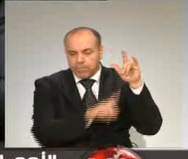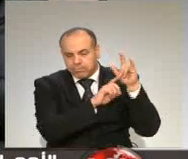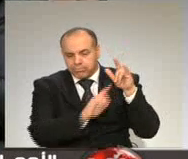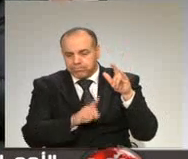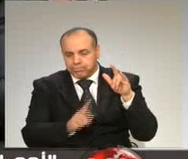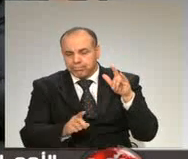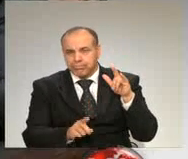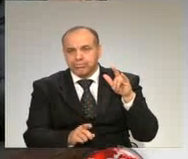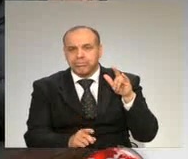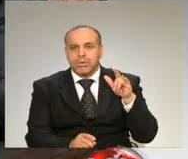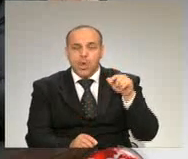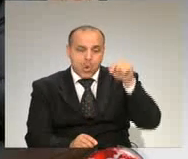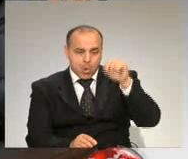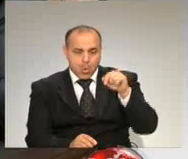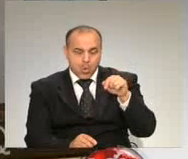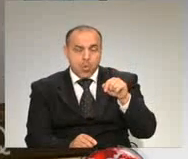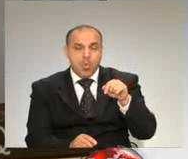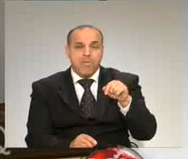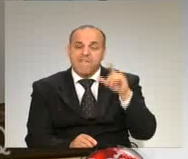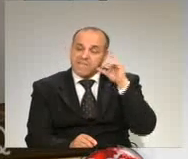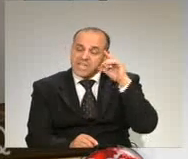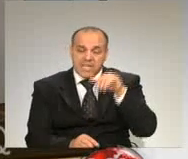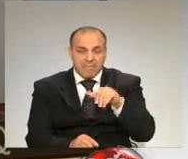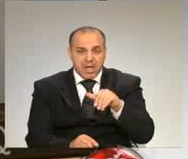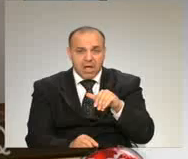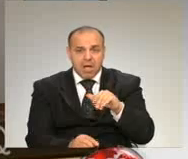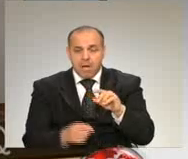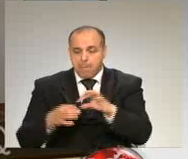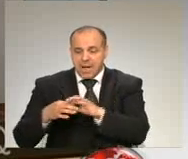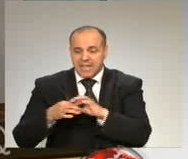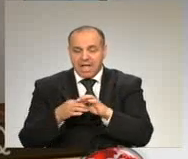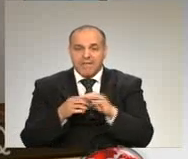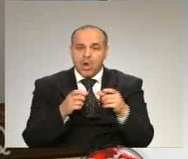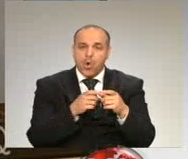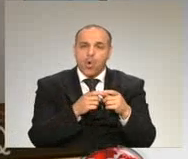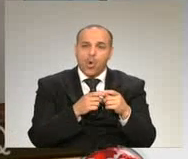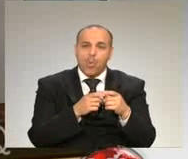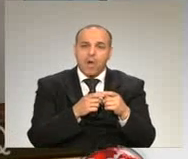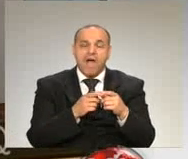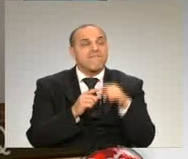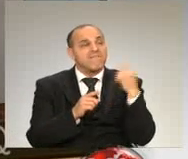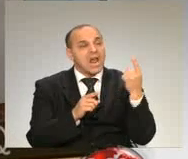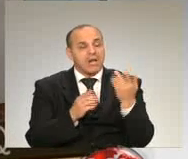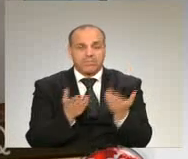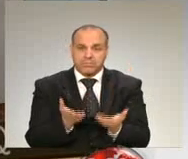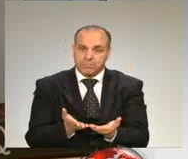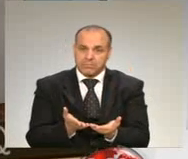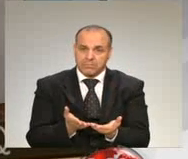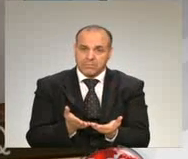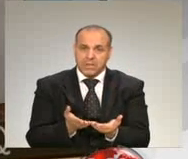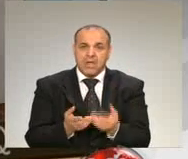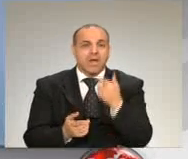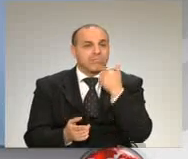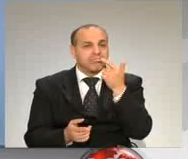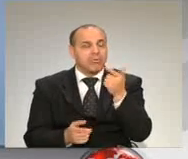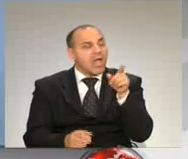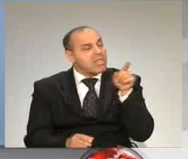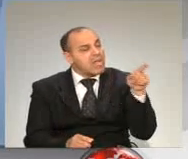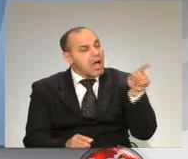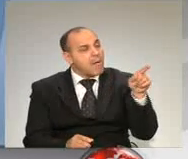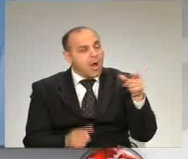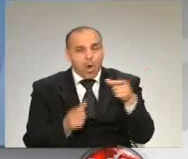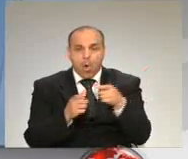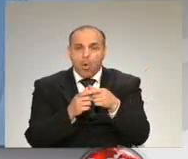بلدة زنتانا الواقعة غرب ليبيا والمتحالفة مع الحكومة المعترف بها دوليا، في هجوم اتهم مسؤولون